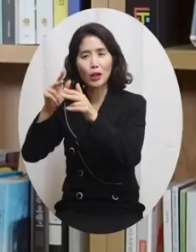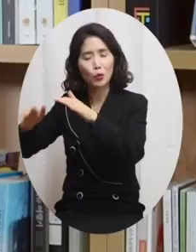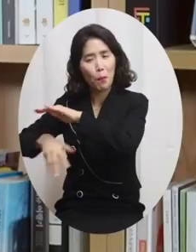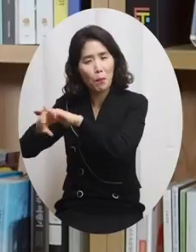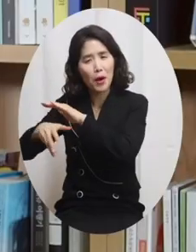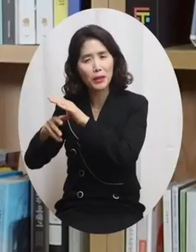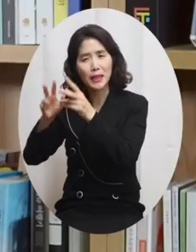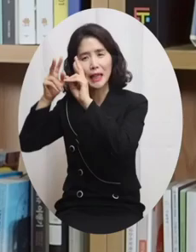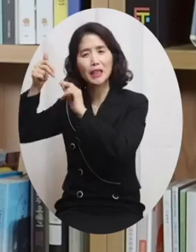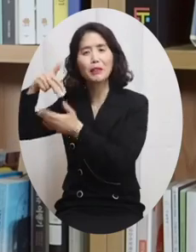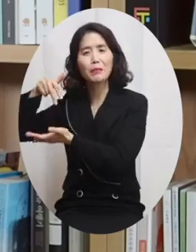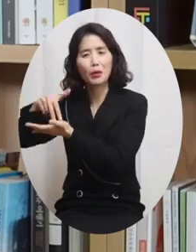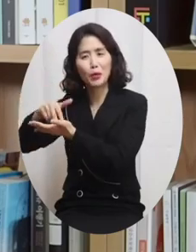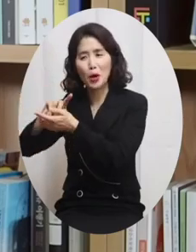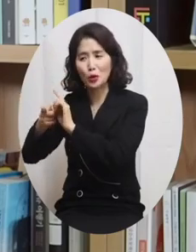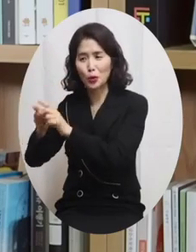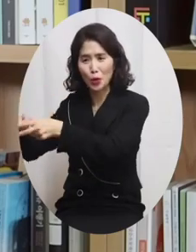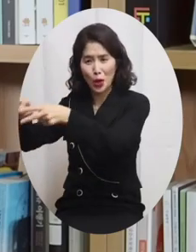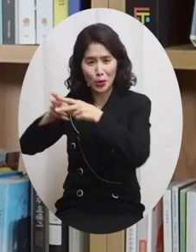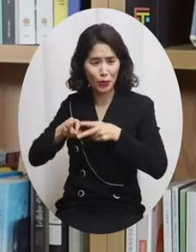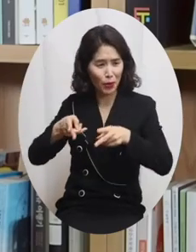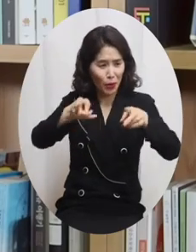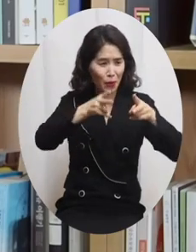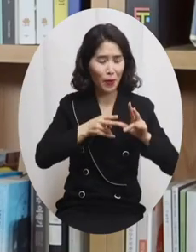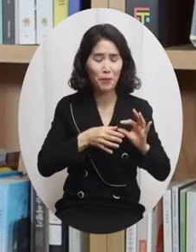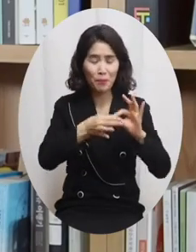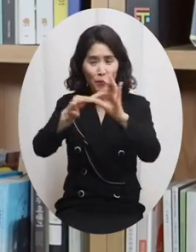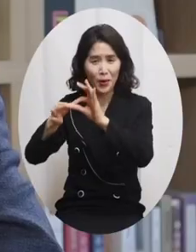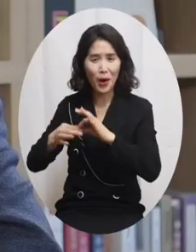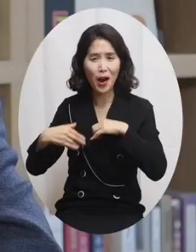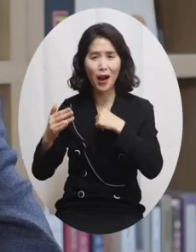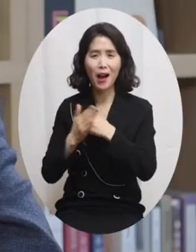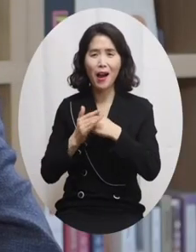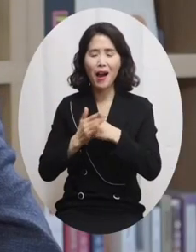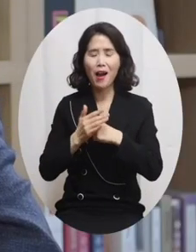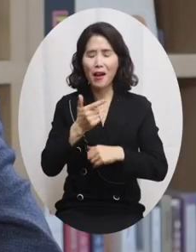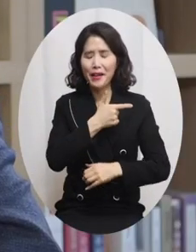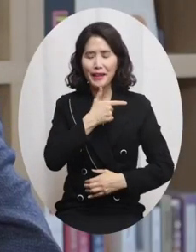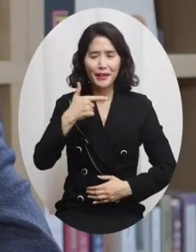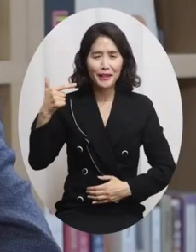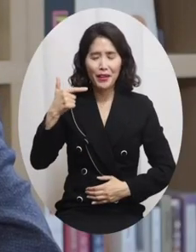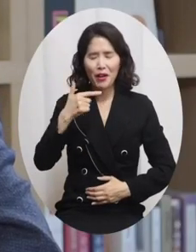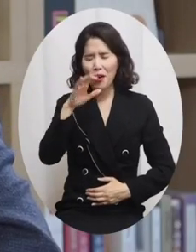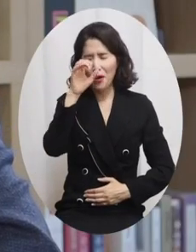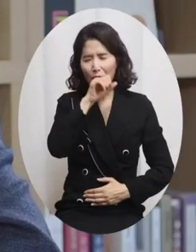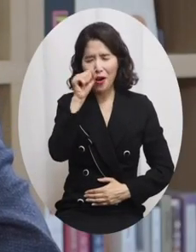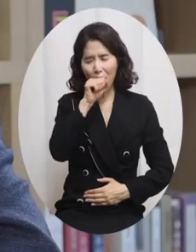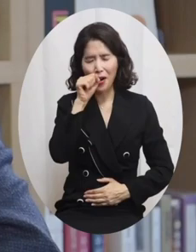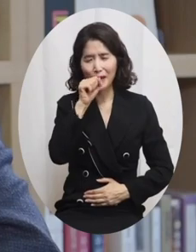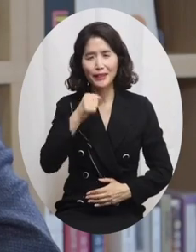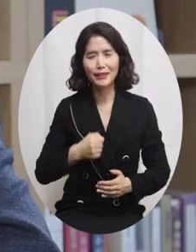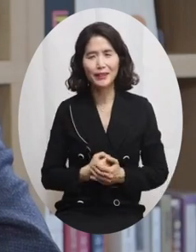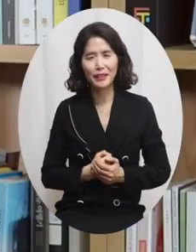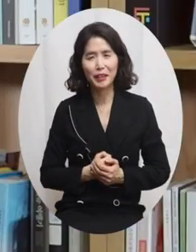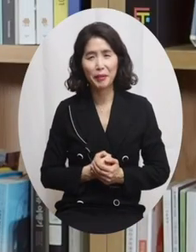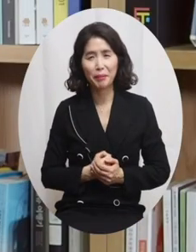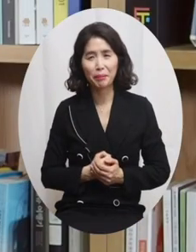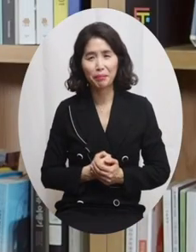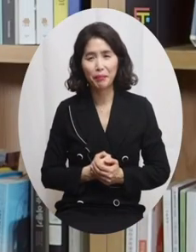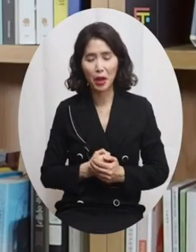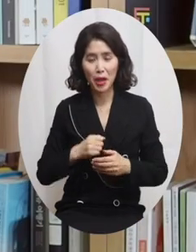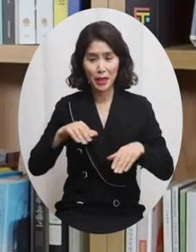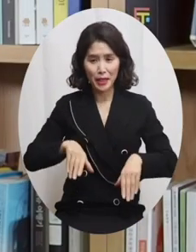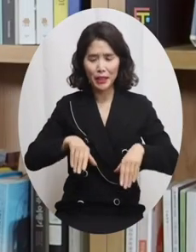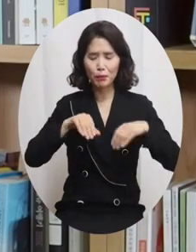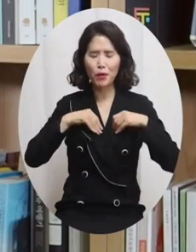해주셔서 그 세물을 가지고 예. 예, 배달을 해주시고 그러니까 예. 너무나 좋아하시고 그럼요 예. 일단